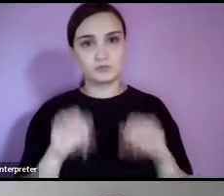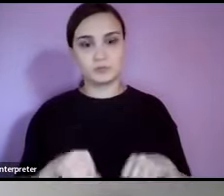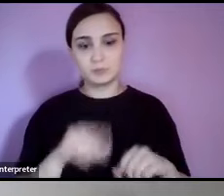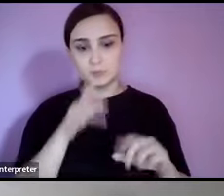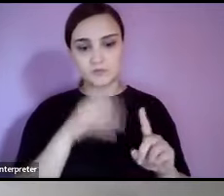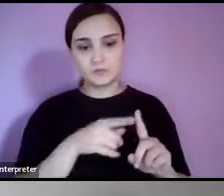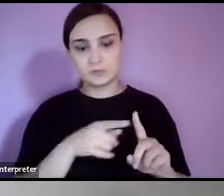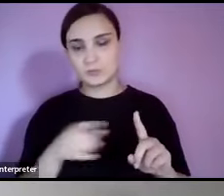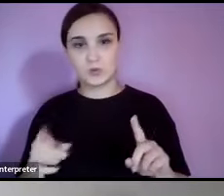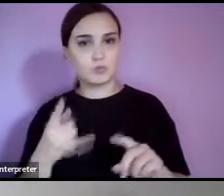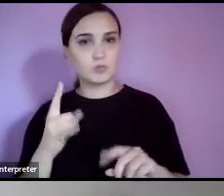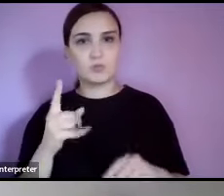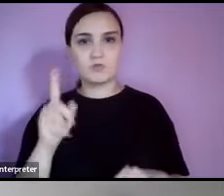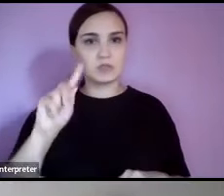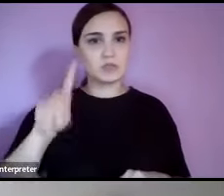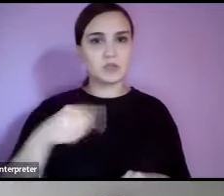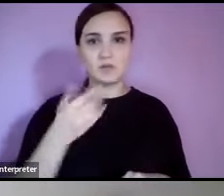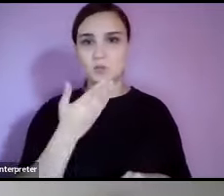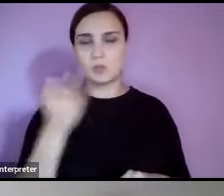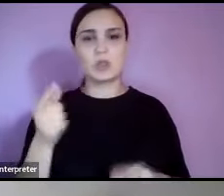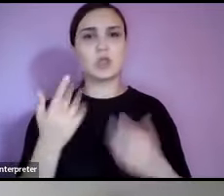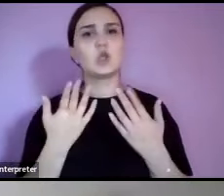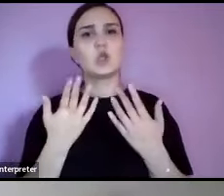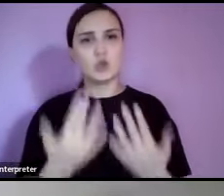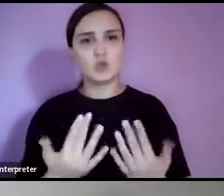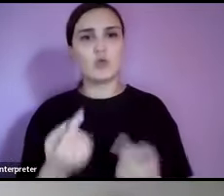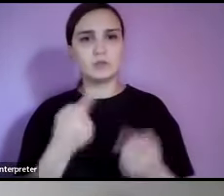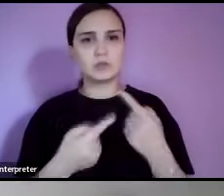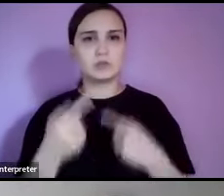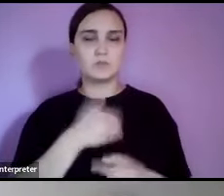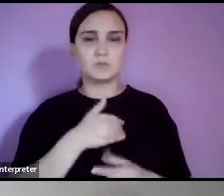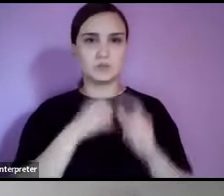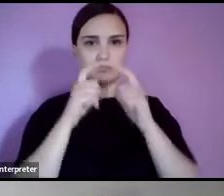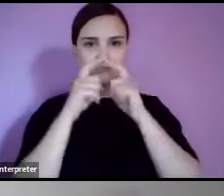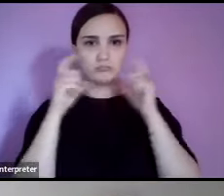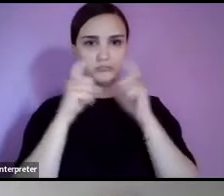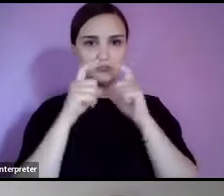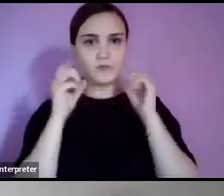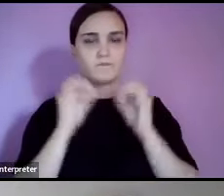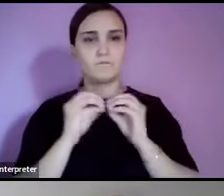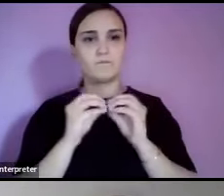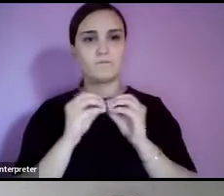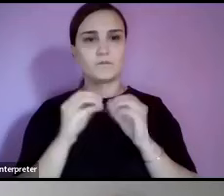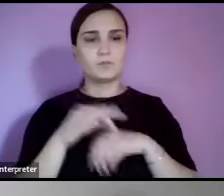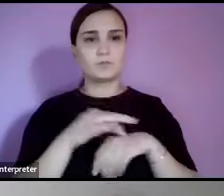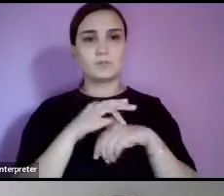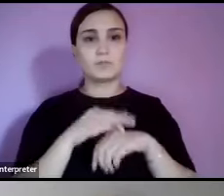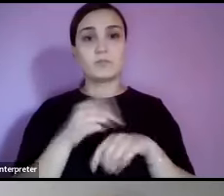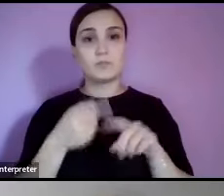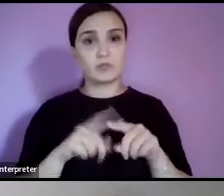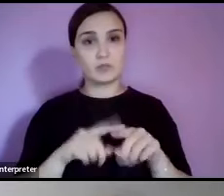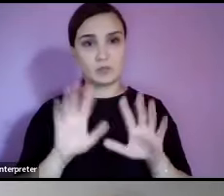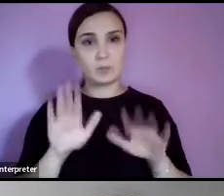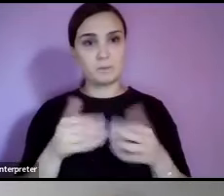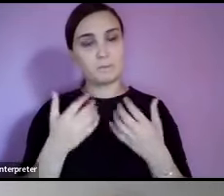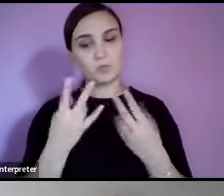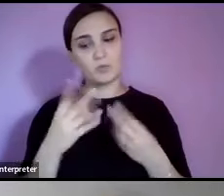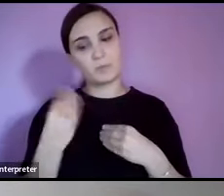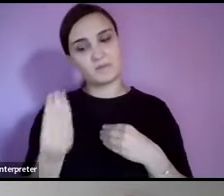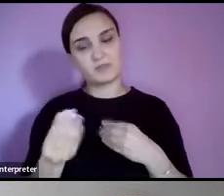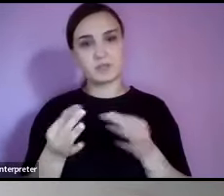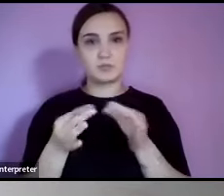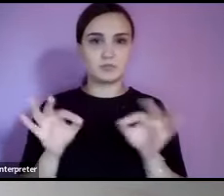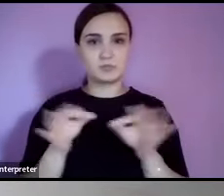როცა უკვე აღარ არის სავალდებულო, ითხოს კვლავ ნიღბის ტარებას და რამდენად მისაღებია